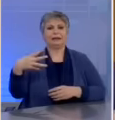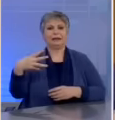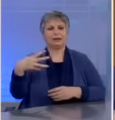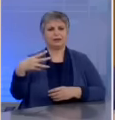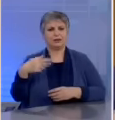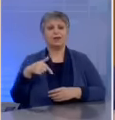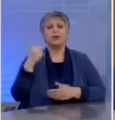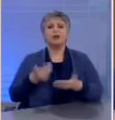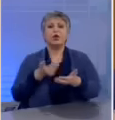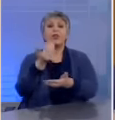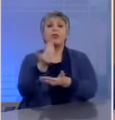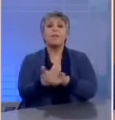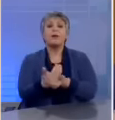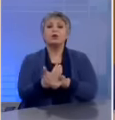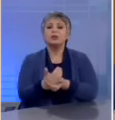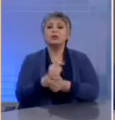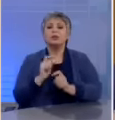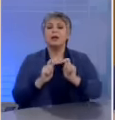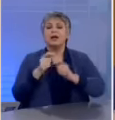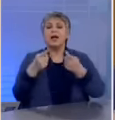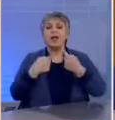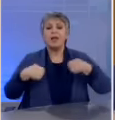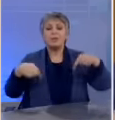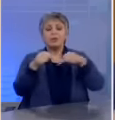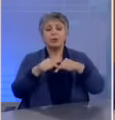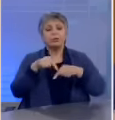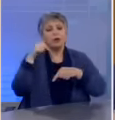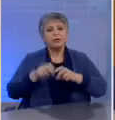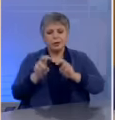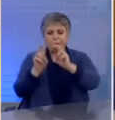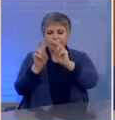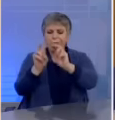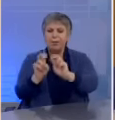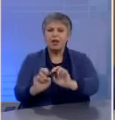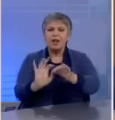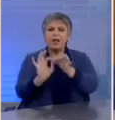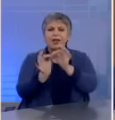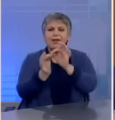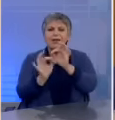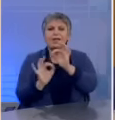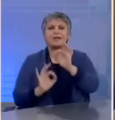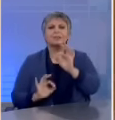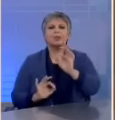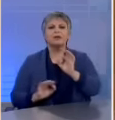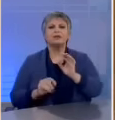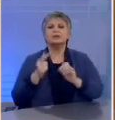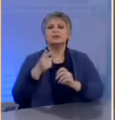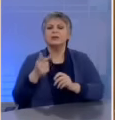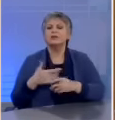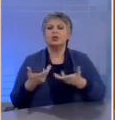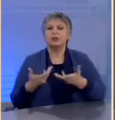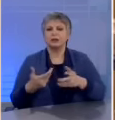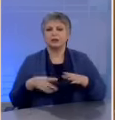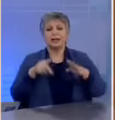σύσταση εξεταστικής επιτροπής που θα διερευνήσει εξαντλητικά τις δανειακές συμβάσεις που σύνυψαν οι τράπεζες με τα πολιτικά